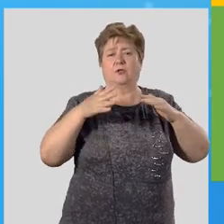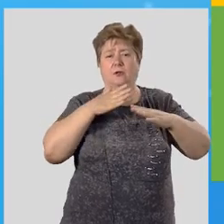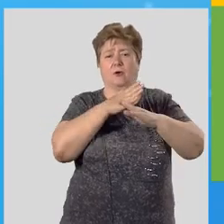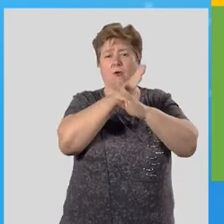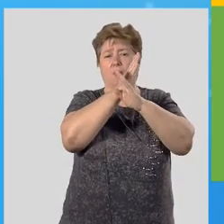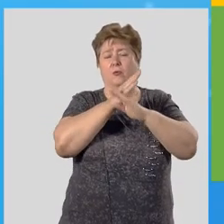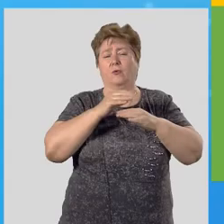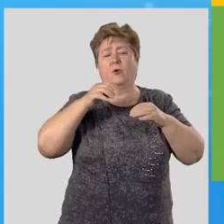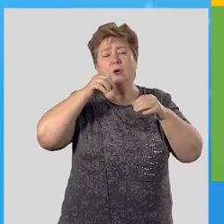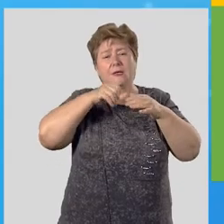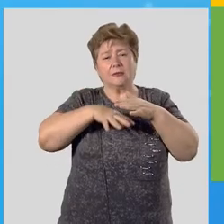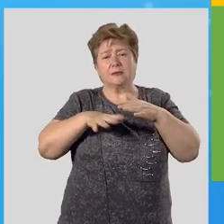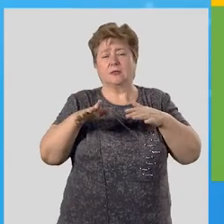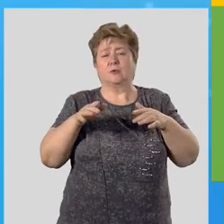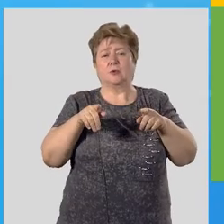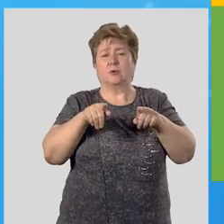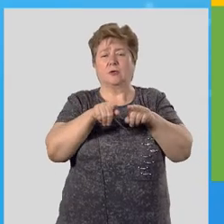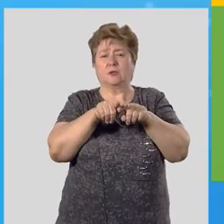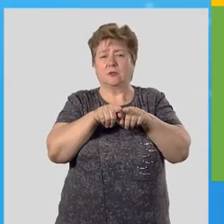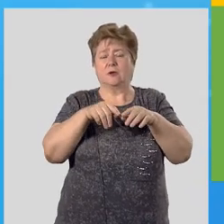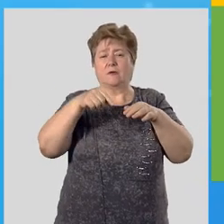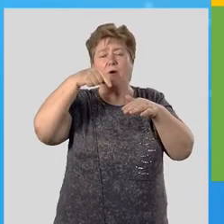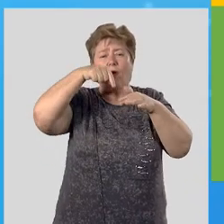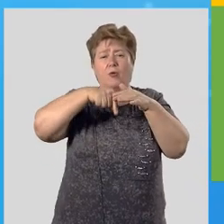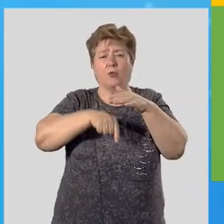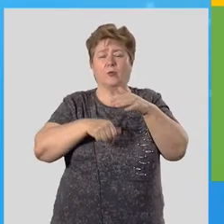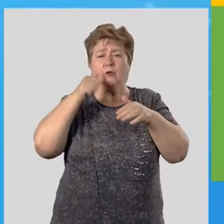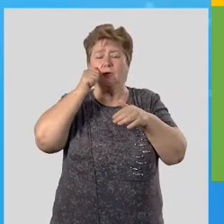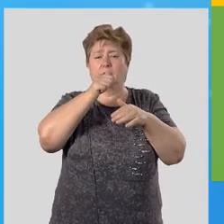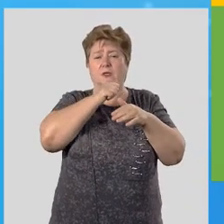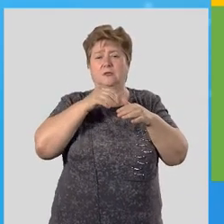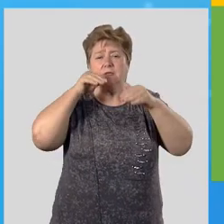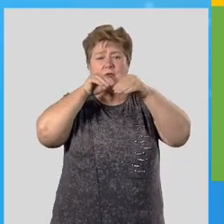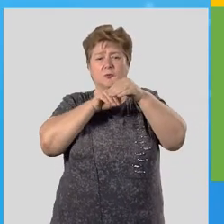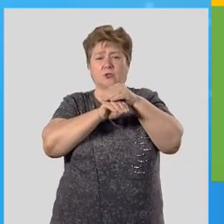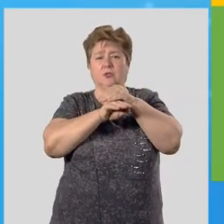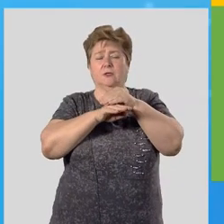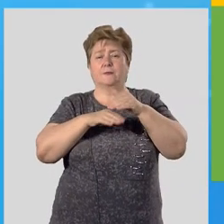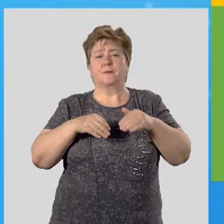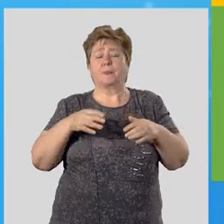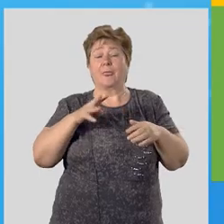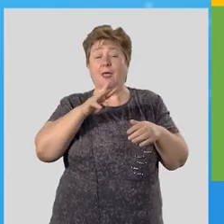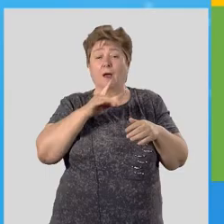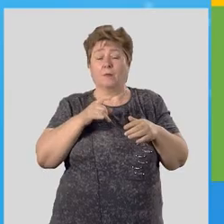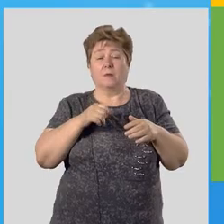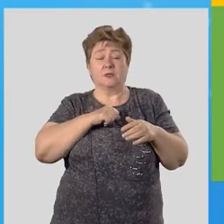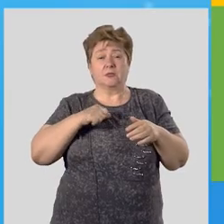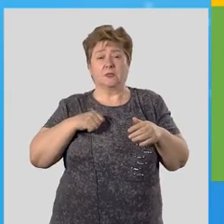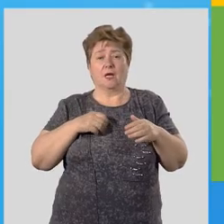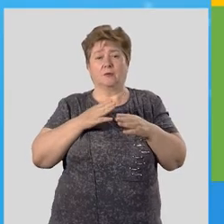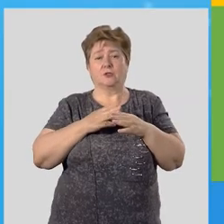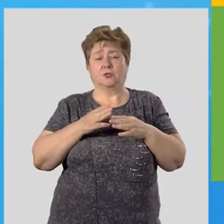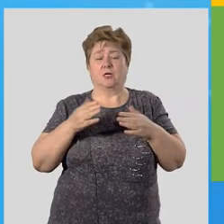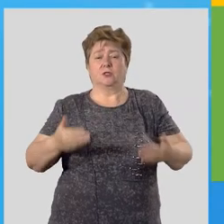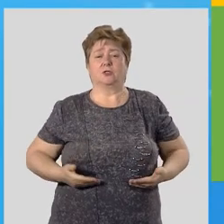горы, почву и даже глубокие таинственные пещеры. Мы и сами